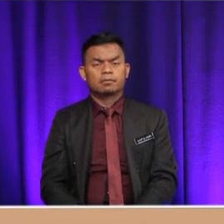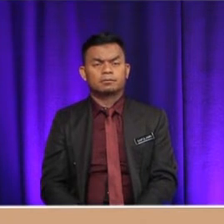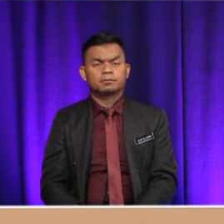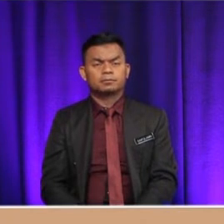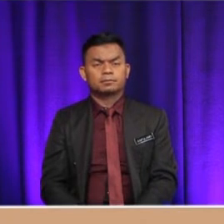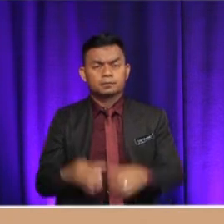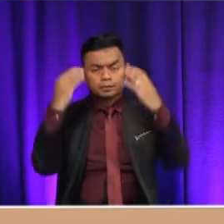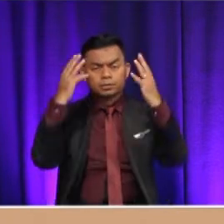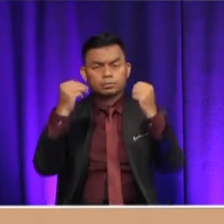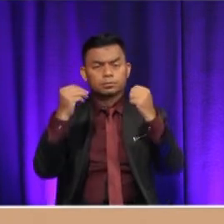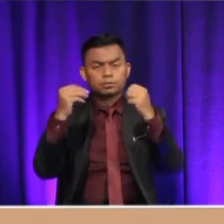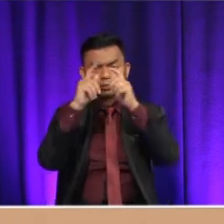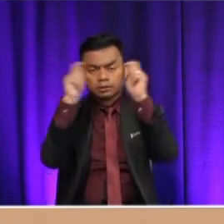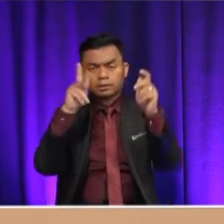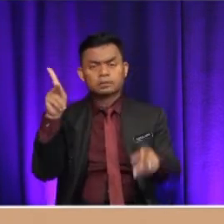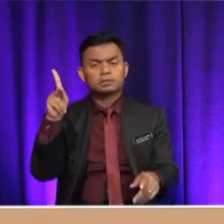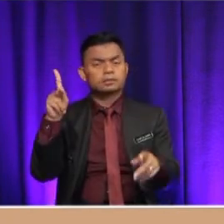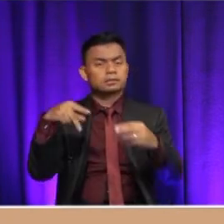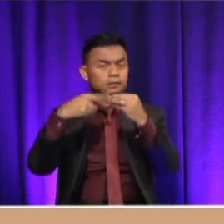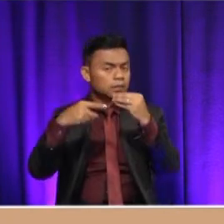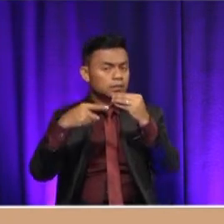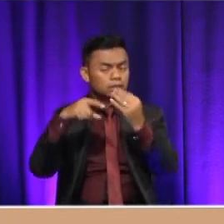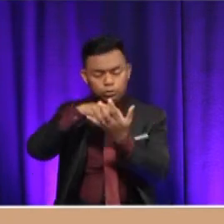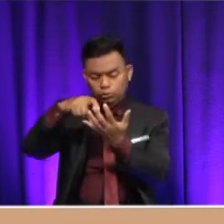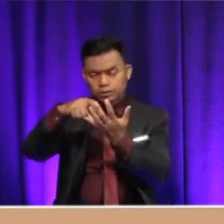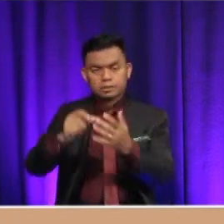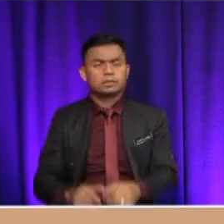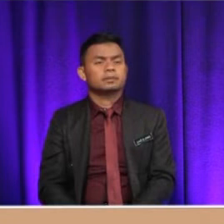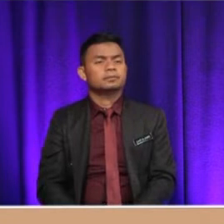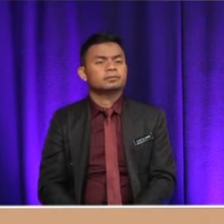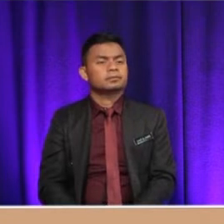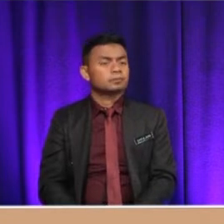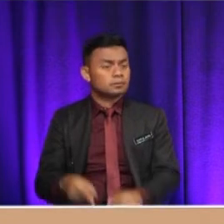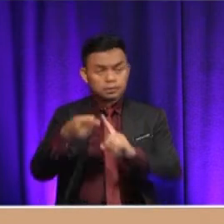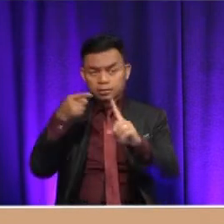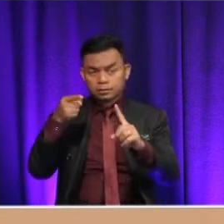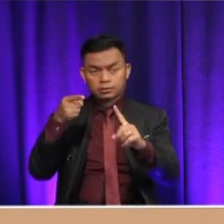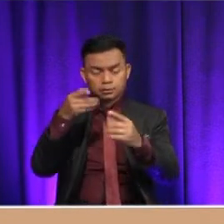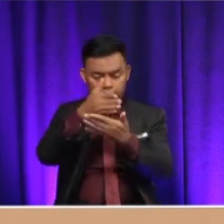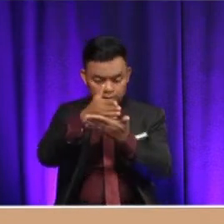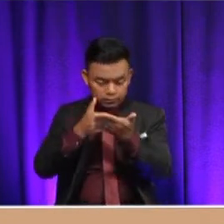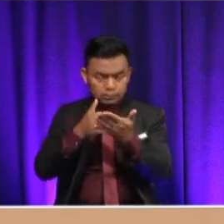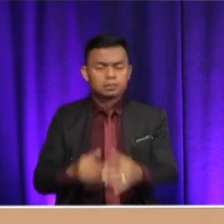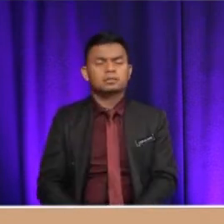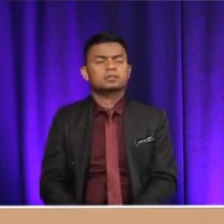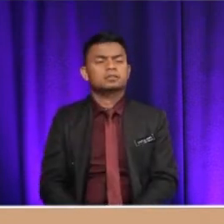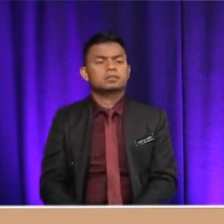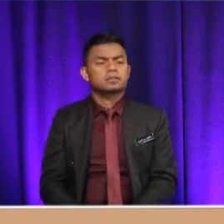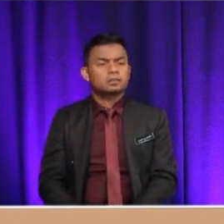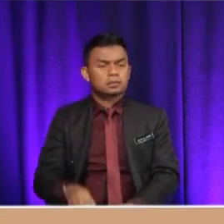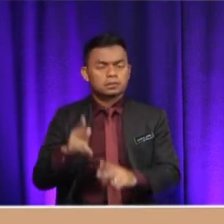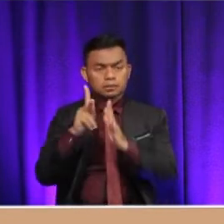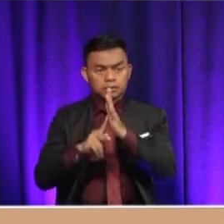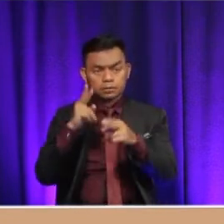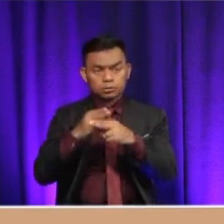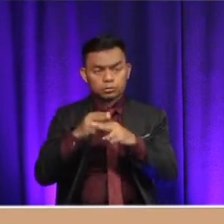ini. Lukisan skematik dihasilkan daripada pandangan keratan rentas Kedudukan lekapan kita dapat lihat dekat sini,